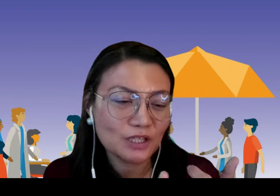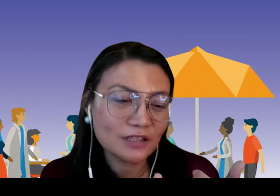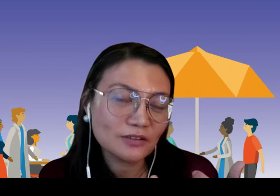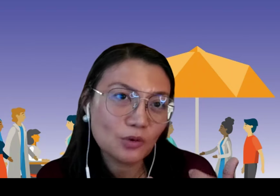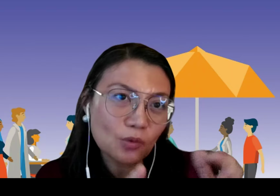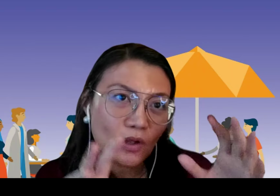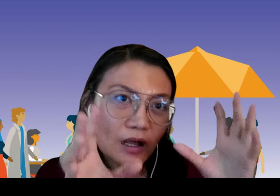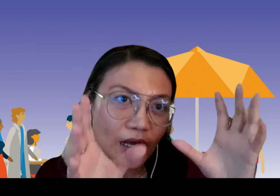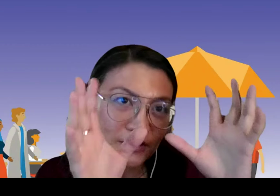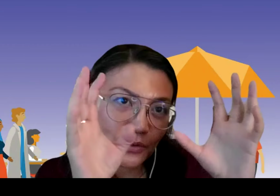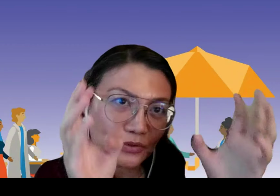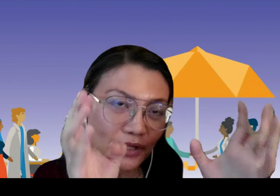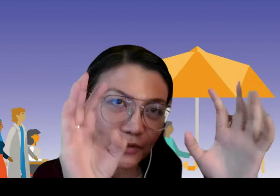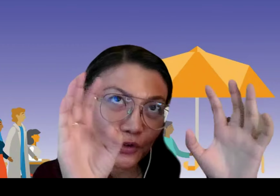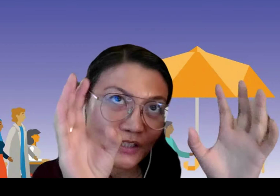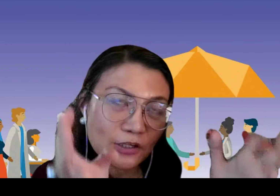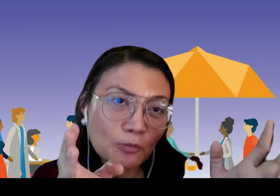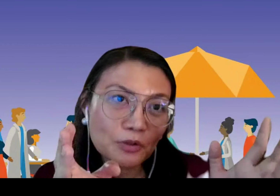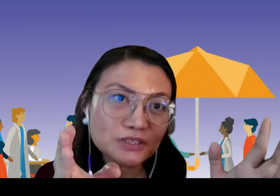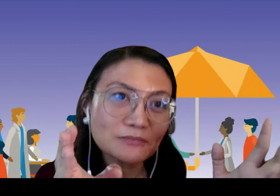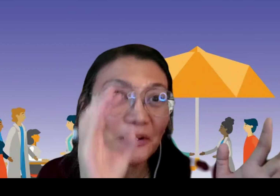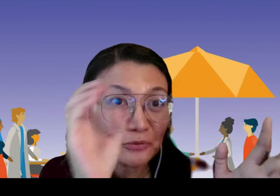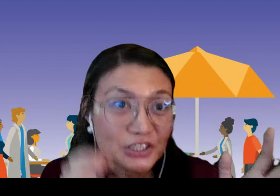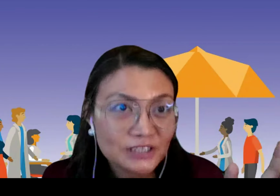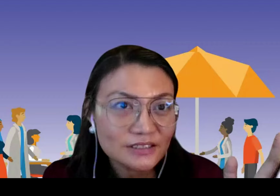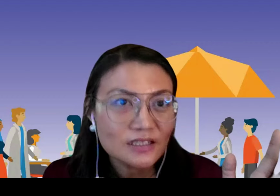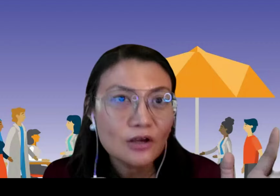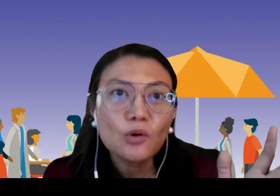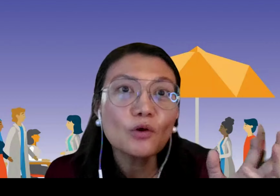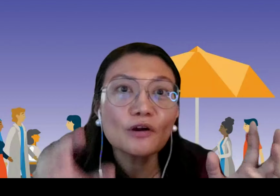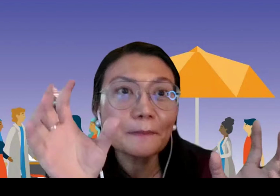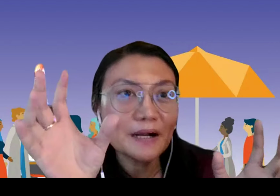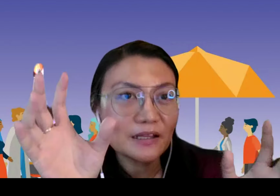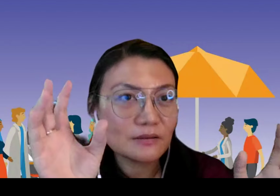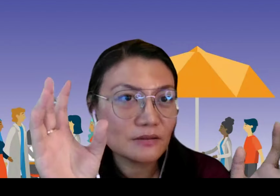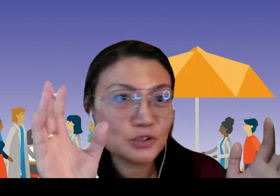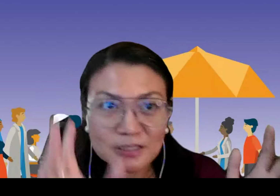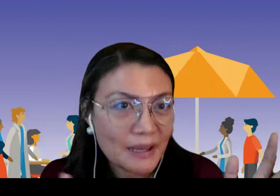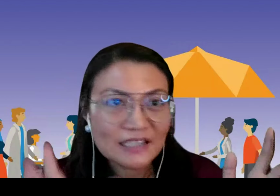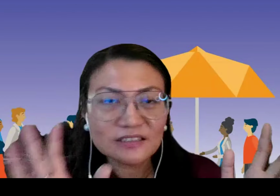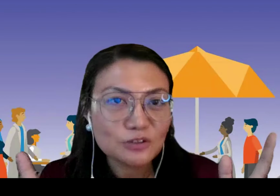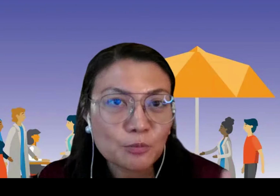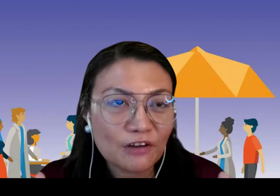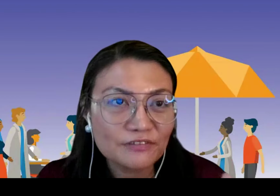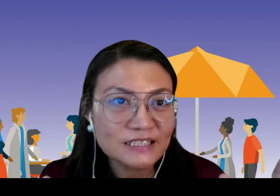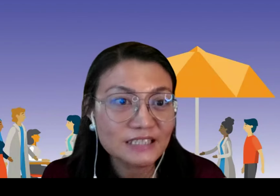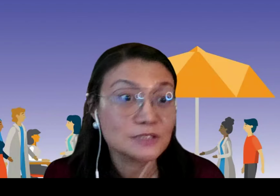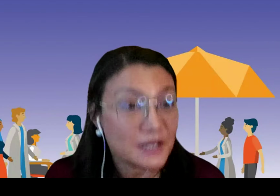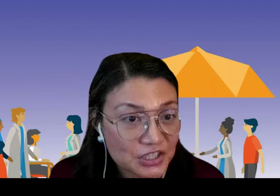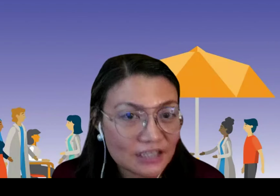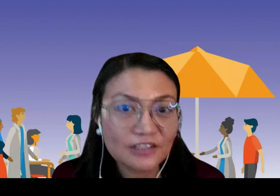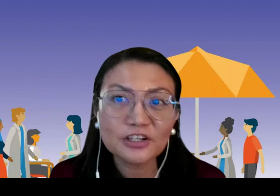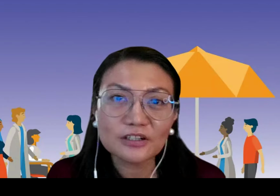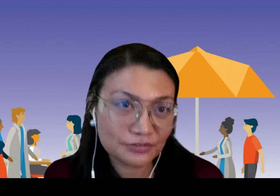sur les choses comme âge, situation économique, ce qui va nous envoyer accomplir